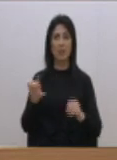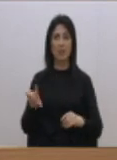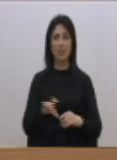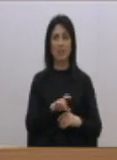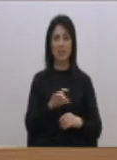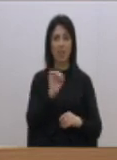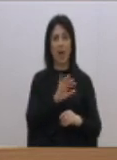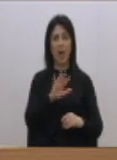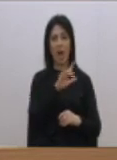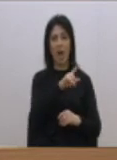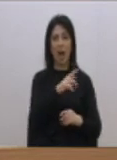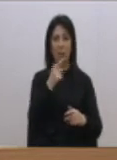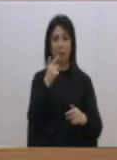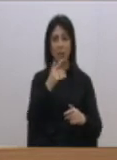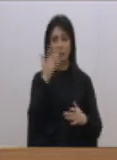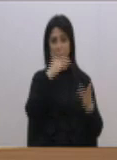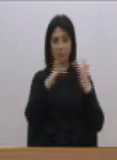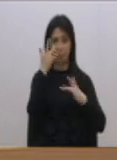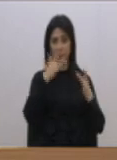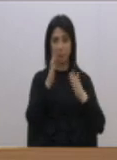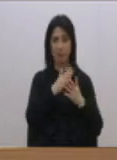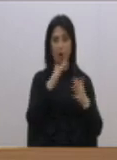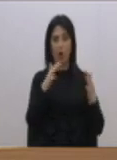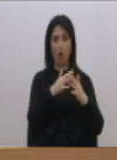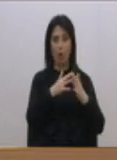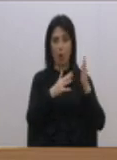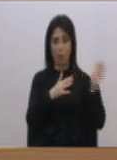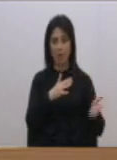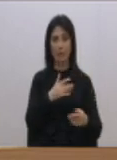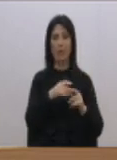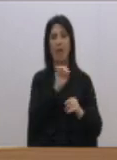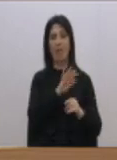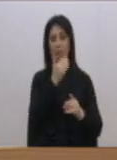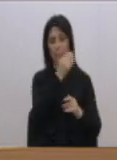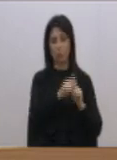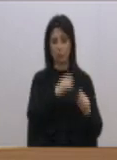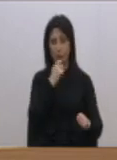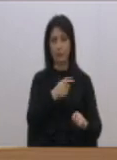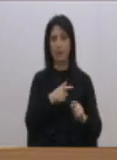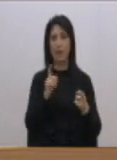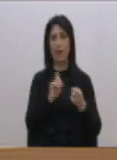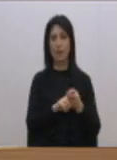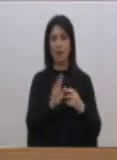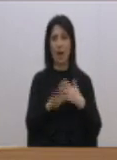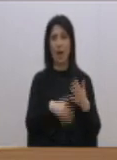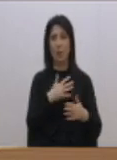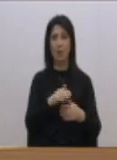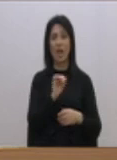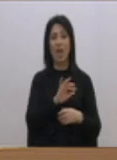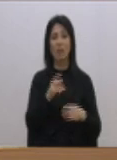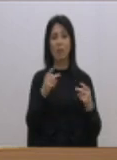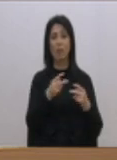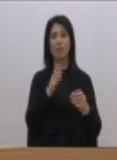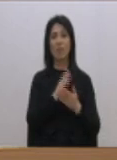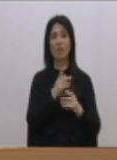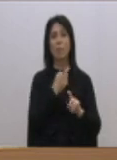და დასავლეთი არის გარყვნილება, დასავლეთი არის დაკავშირებული ომთან, დასავლეთი არის დაკავშირებული არეულობასთან, დასავლელი პარტნიორები